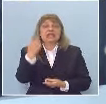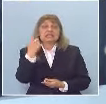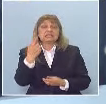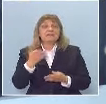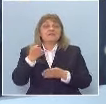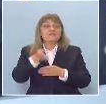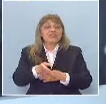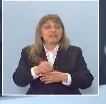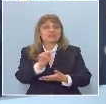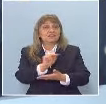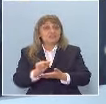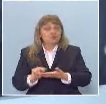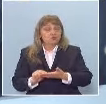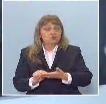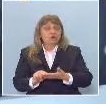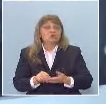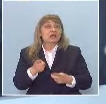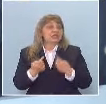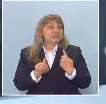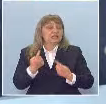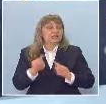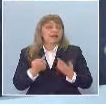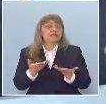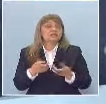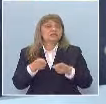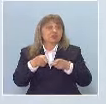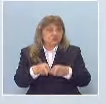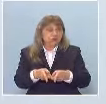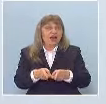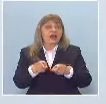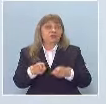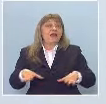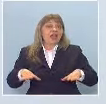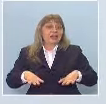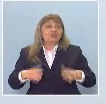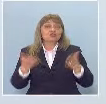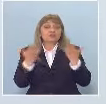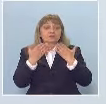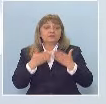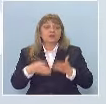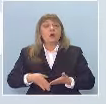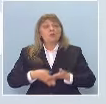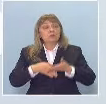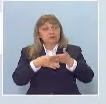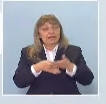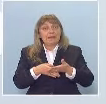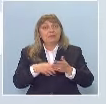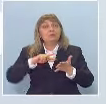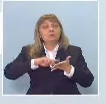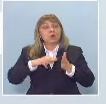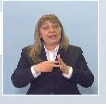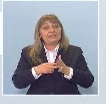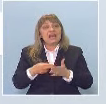счетоводството и се занимават с това. Това за мен е гражданско образование на практика. Подкрепям проекта и с финансова скромна